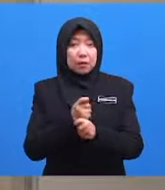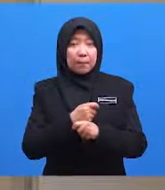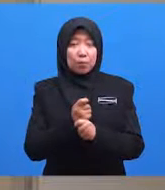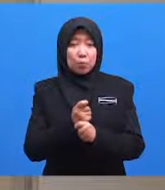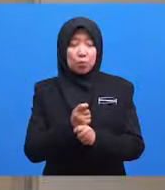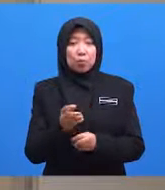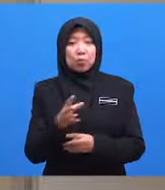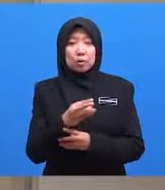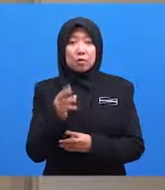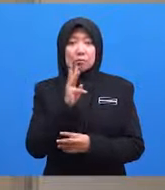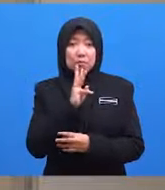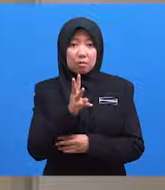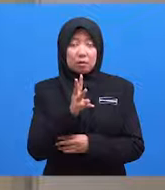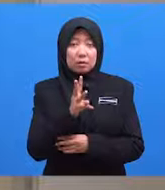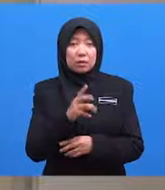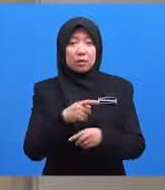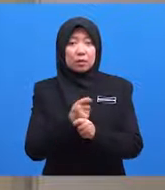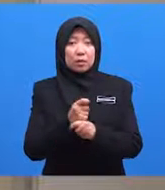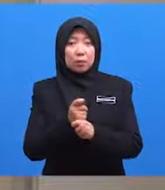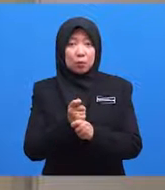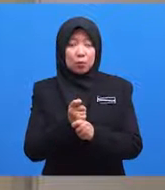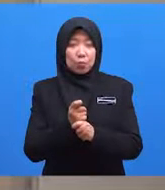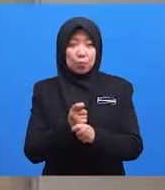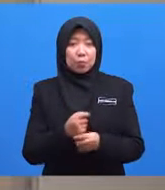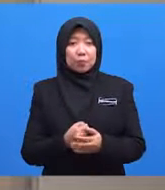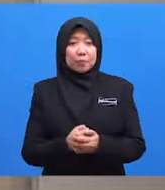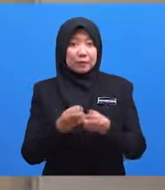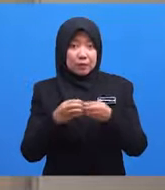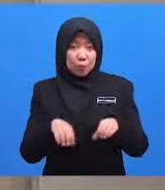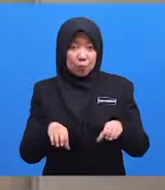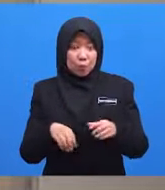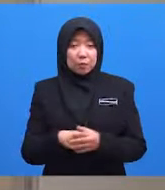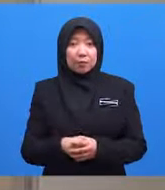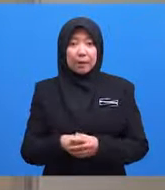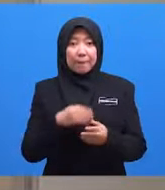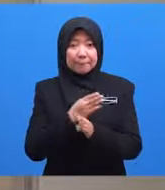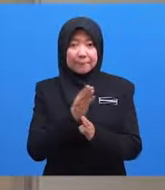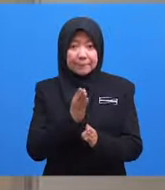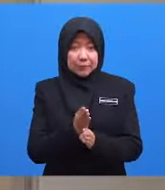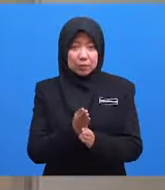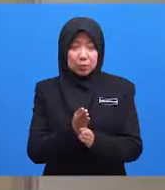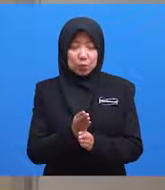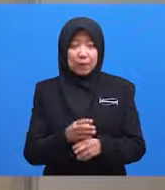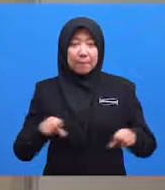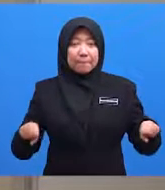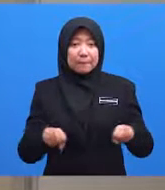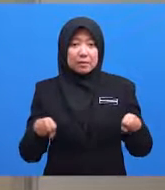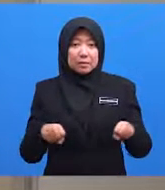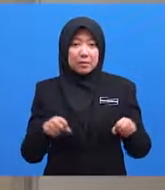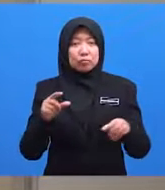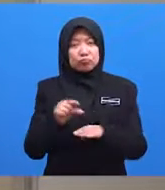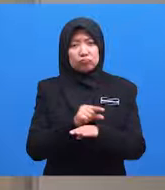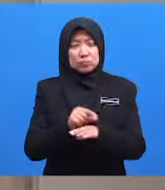air atau tepung dan telur, kemudian dibentuk dan dimasak secara